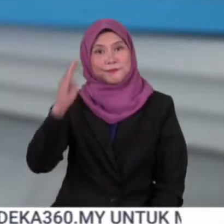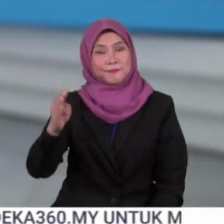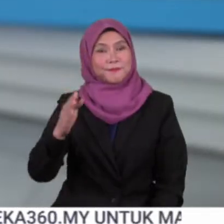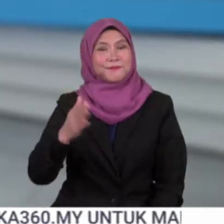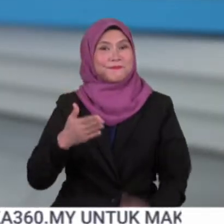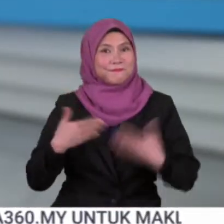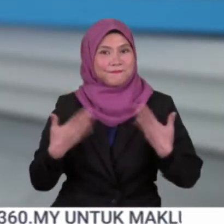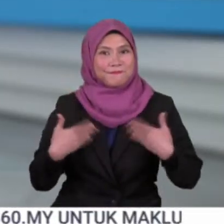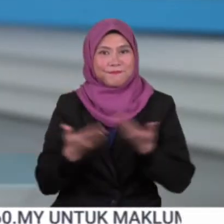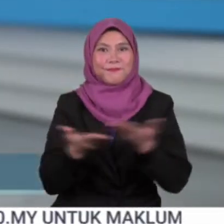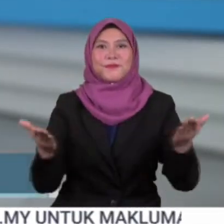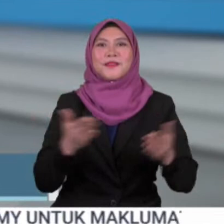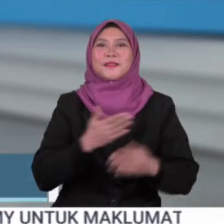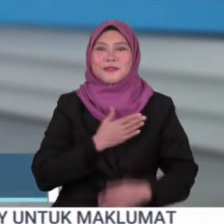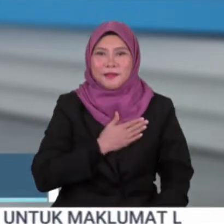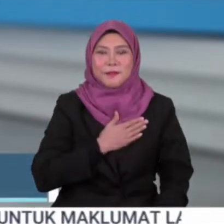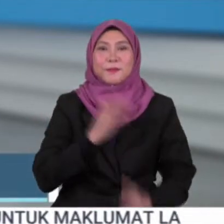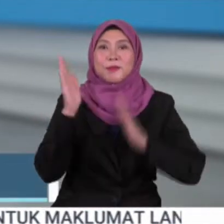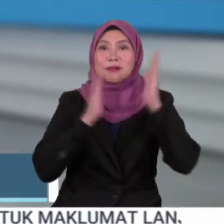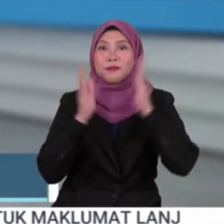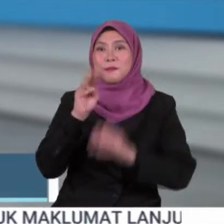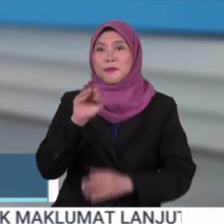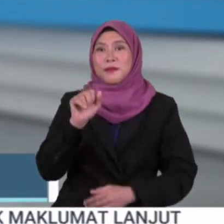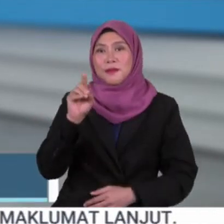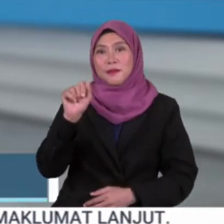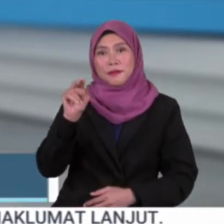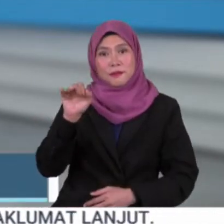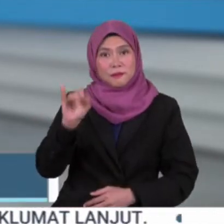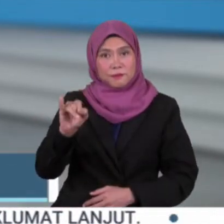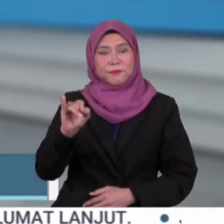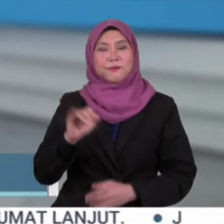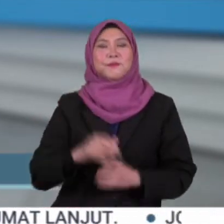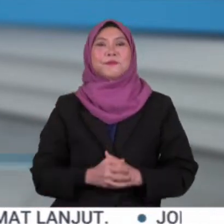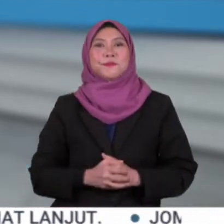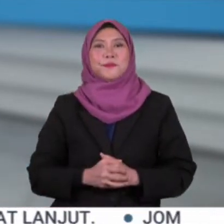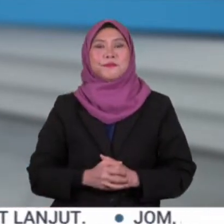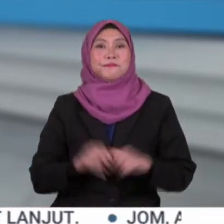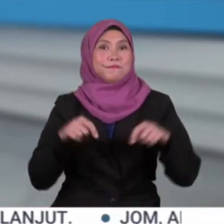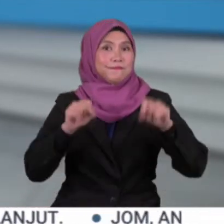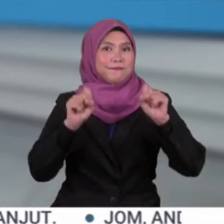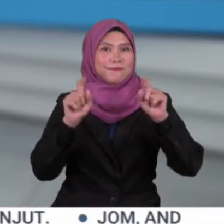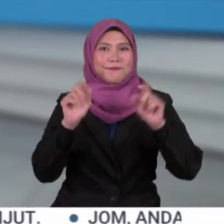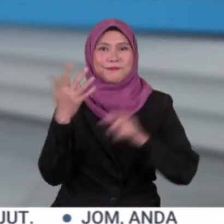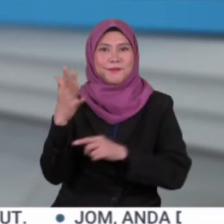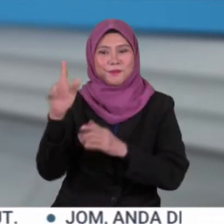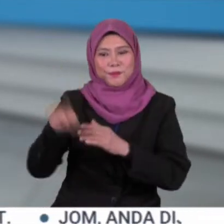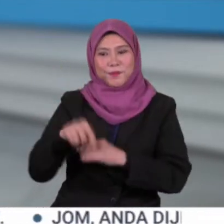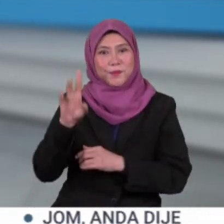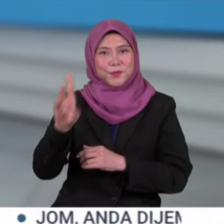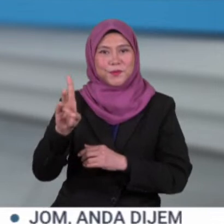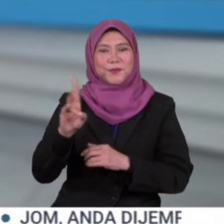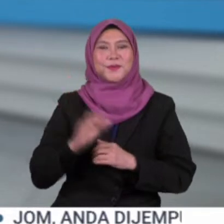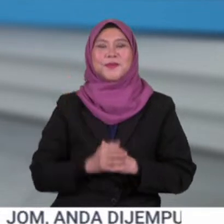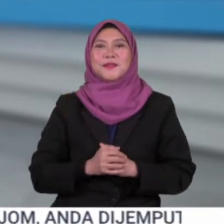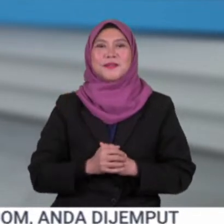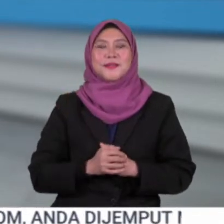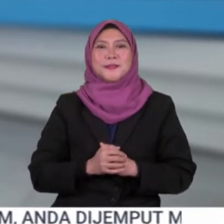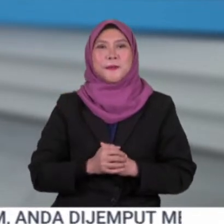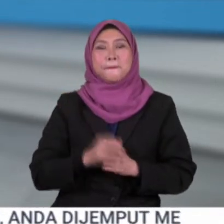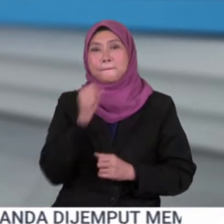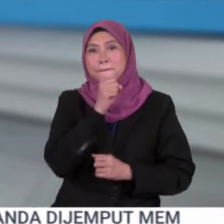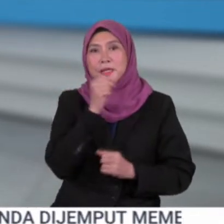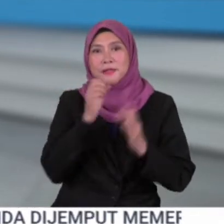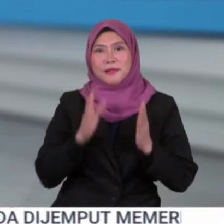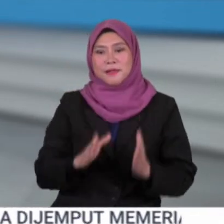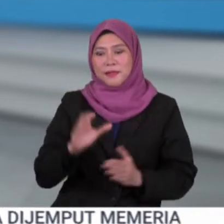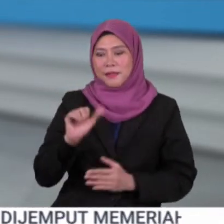salam sejahtera, salam Malaysia Medani. Saya Aisyah Yatim bertemu dalam H-Click edisi Sabtu 15 Julai. Dengan sekali lafaz penyanyi